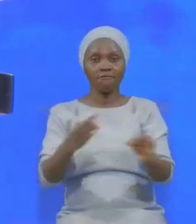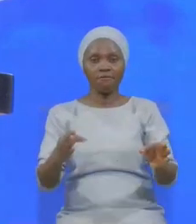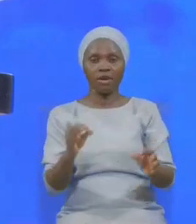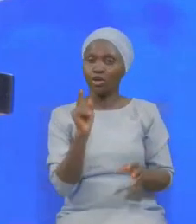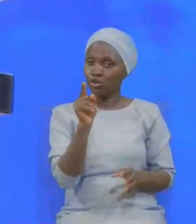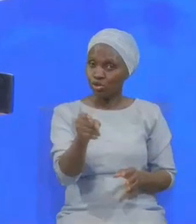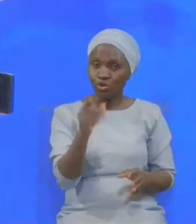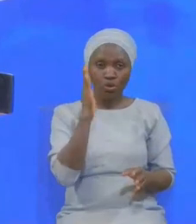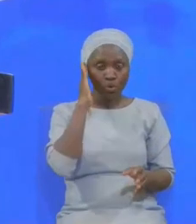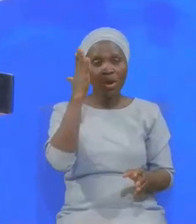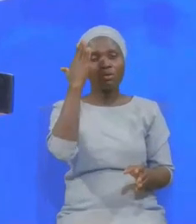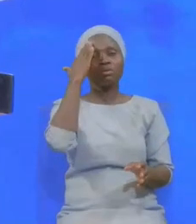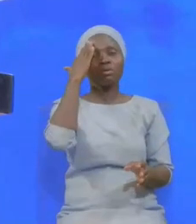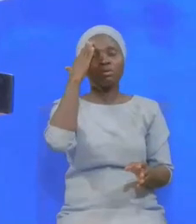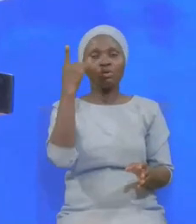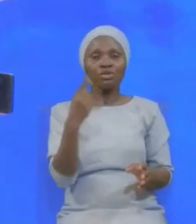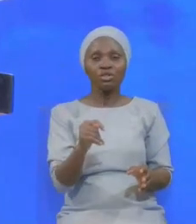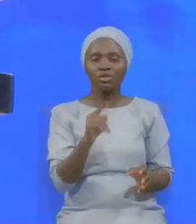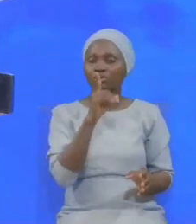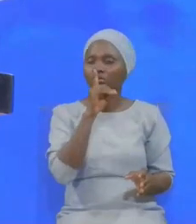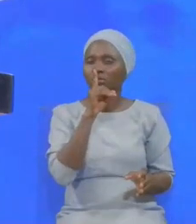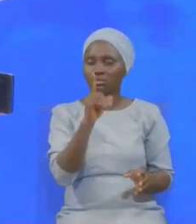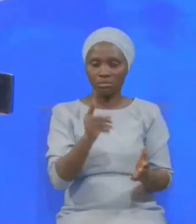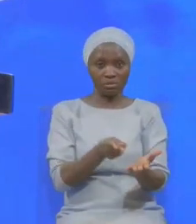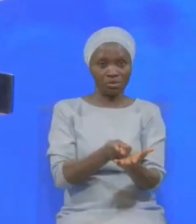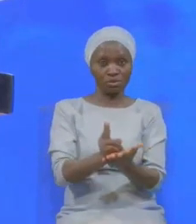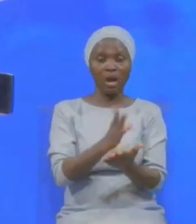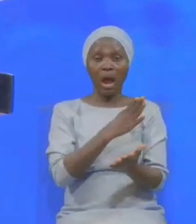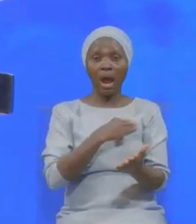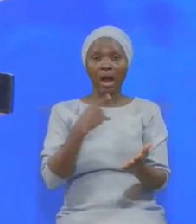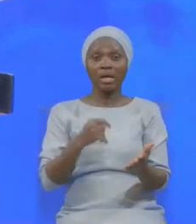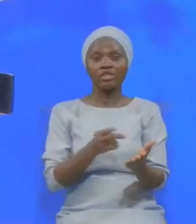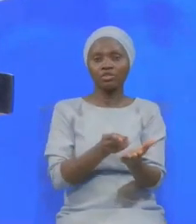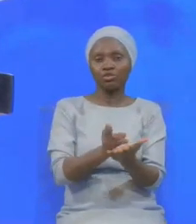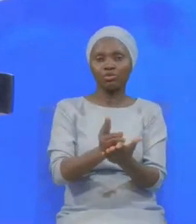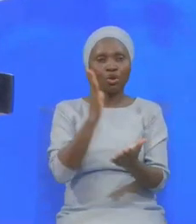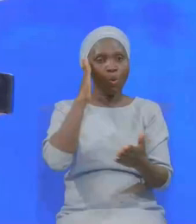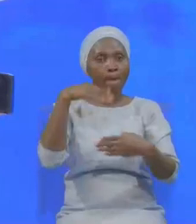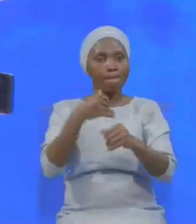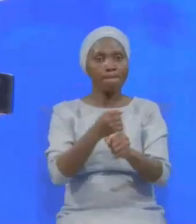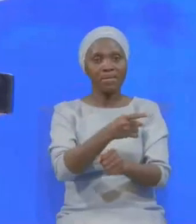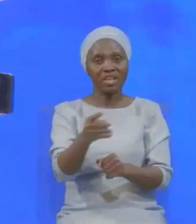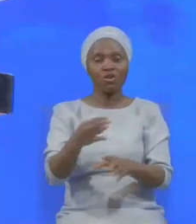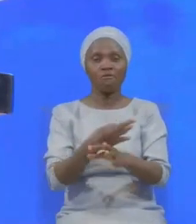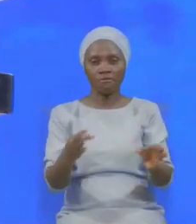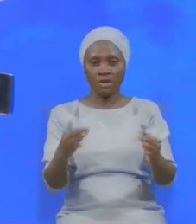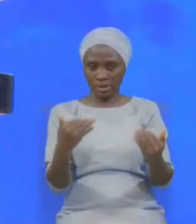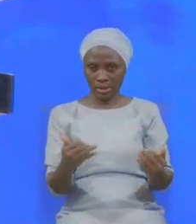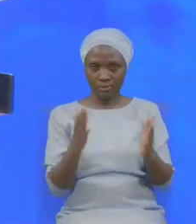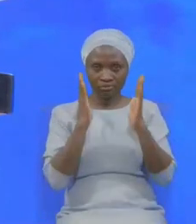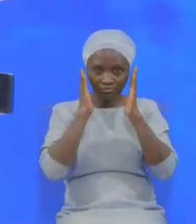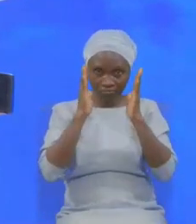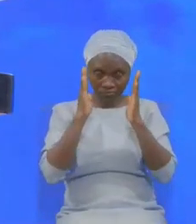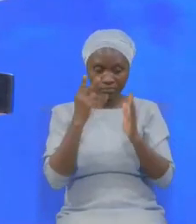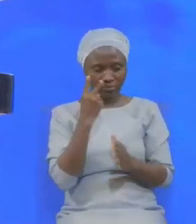et la vérité fera quoi? Vous affranchira. Regardez un peu ici, vous voyez. Les